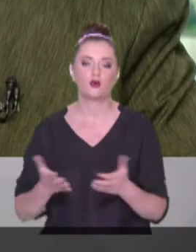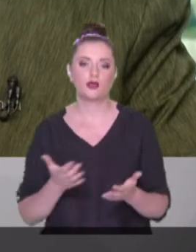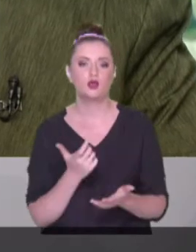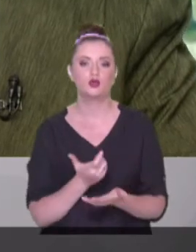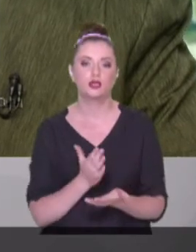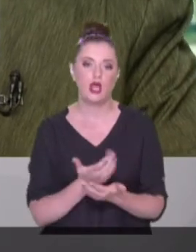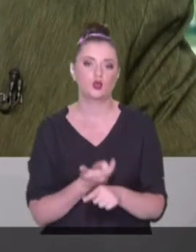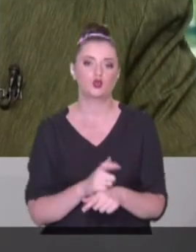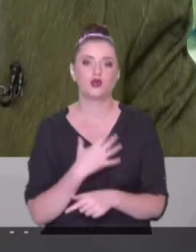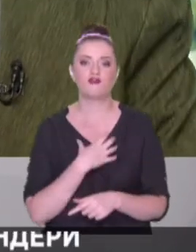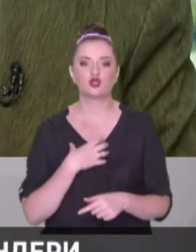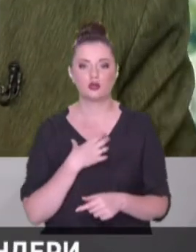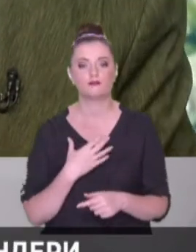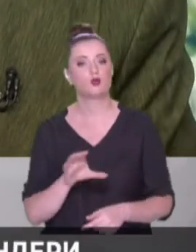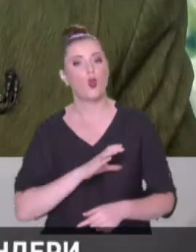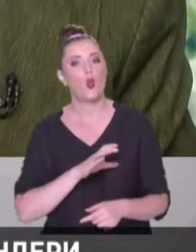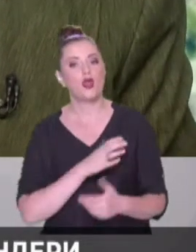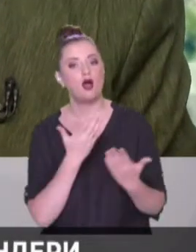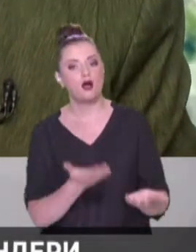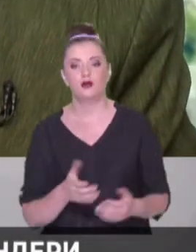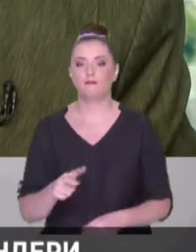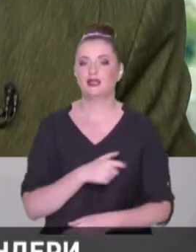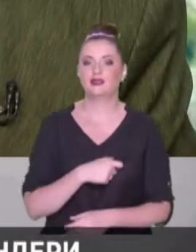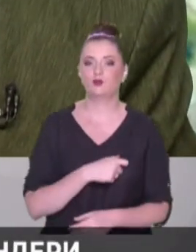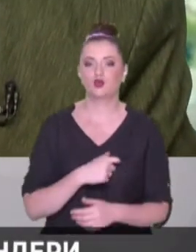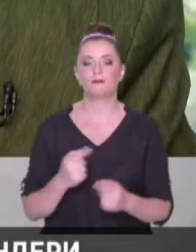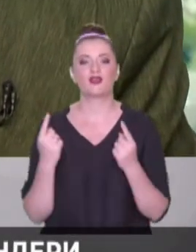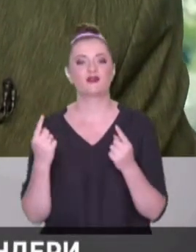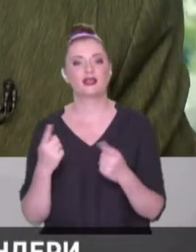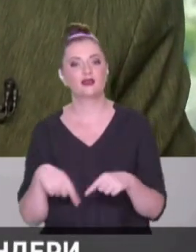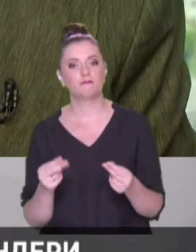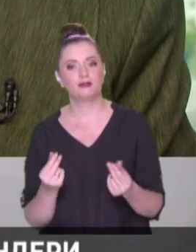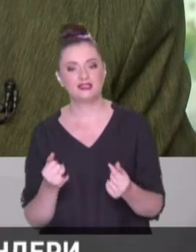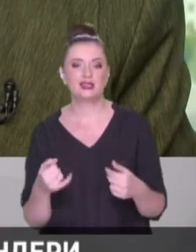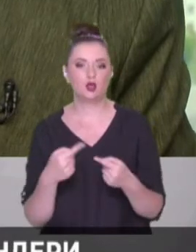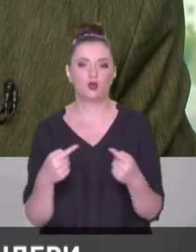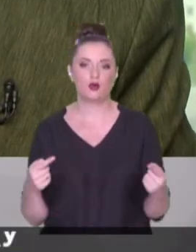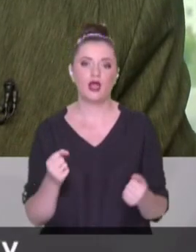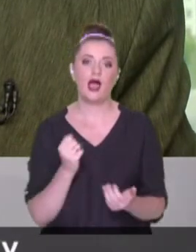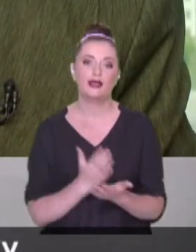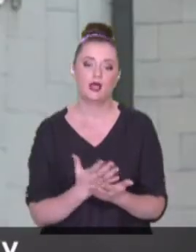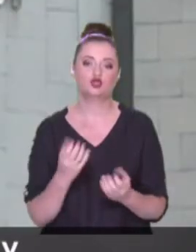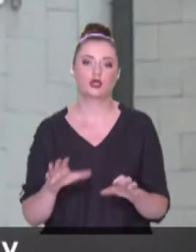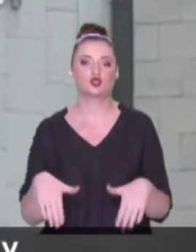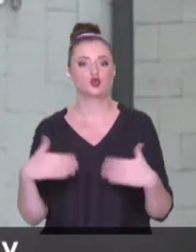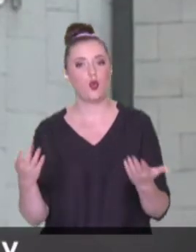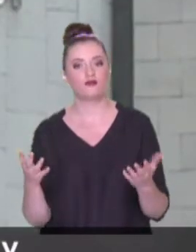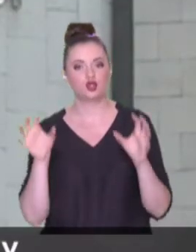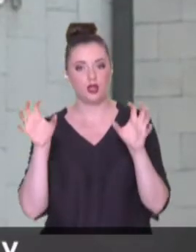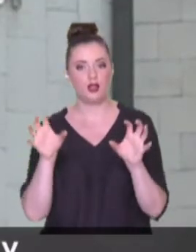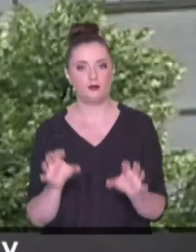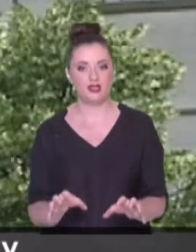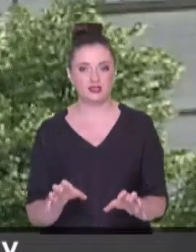важливими, ну, олігархами, там, депутатами, великим бізнесом, ну, і тому подібне. А є ще зовнішня легітимізація. Так от